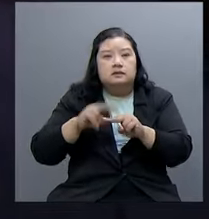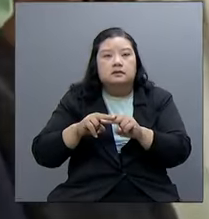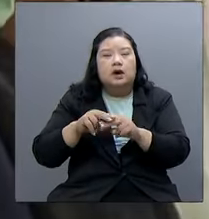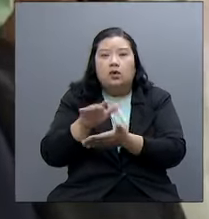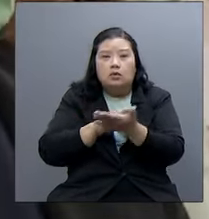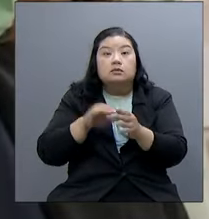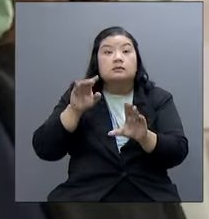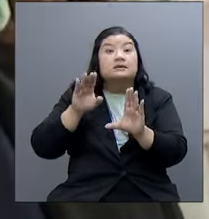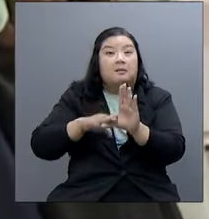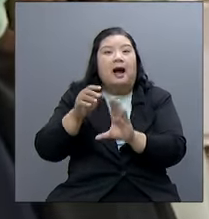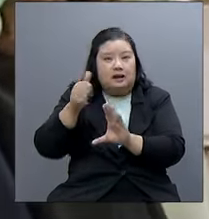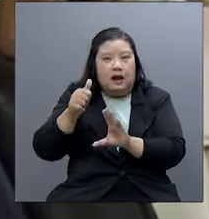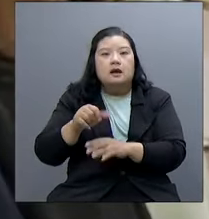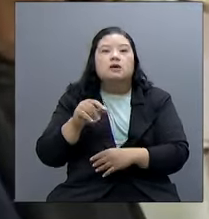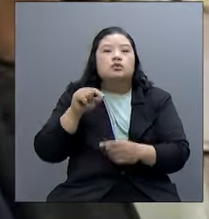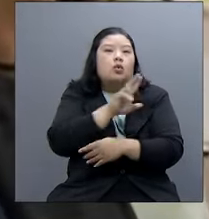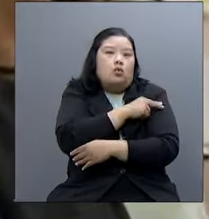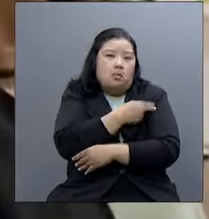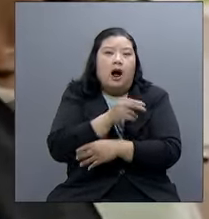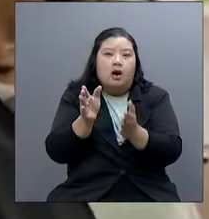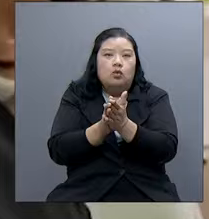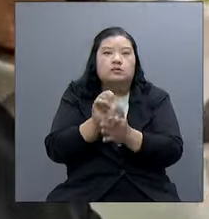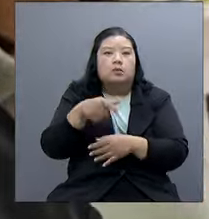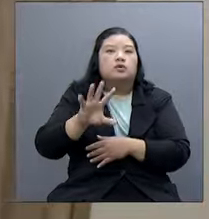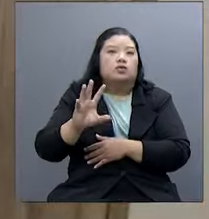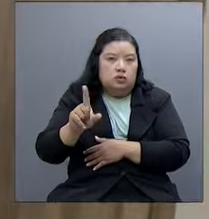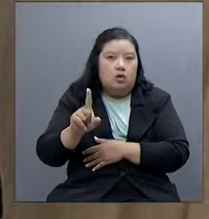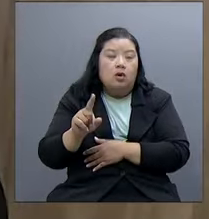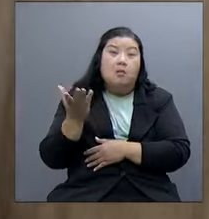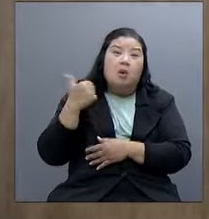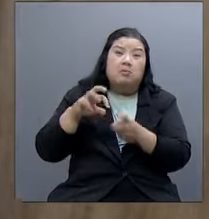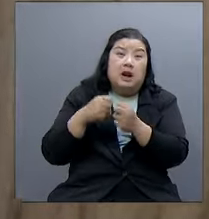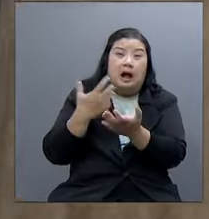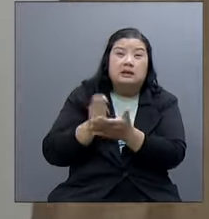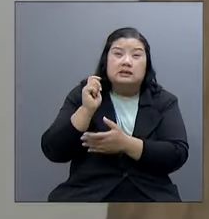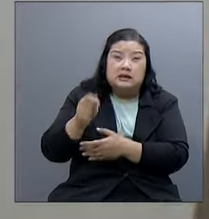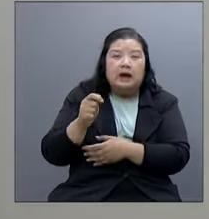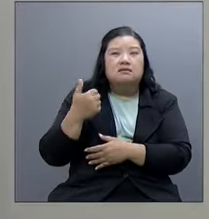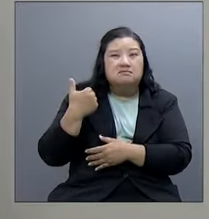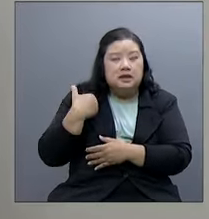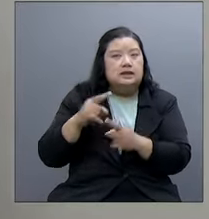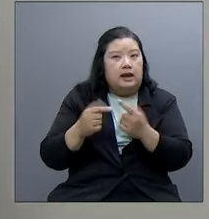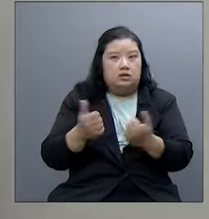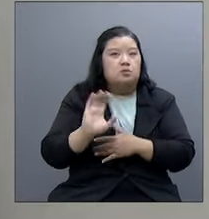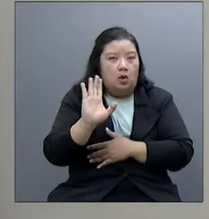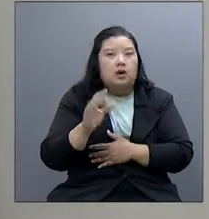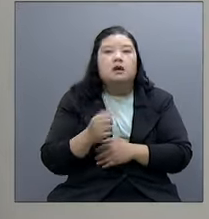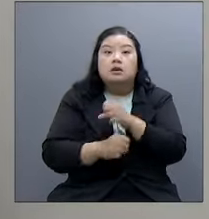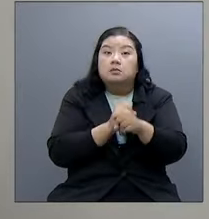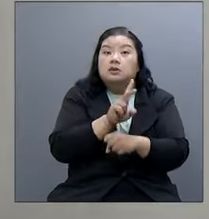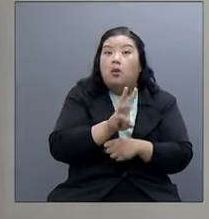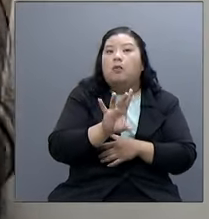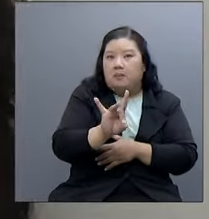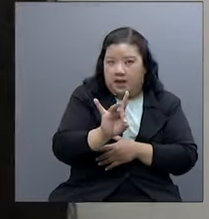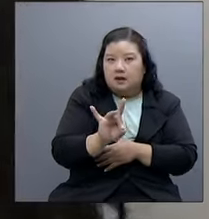อกกัผู้ใช้สิทธิถึแจะเคยมีปัญหาเรื่องของการบริหารจดการดานค่าใช้จ่ายแต่ส. ป. ช. ก็เชื่อครัวในปี 2568